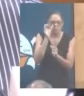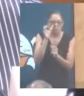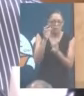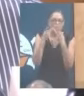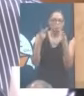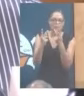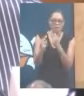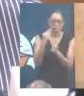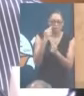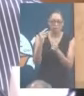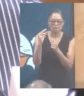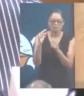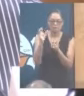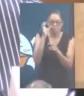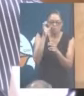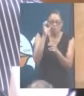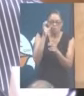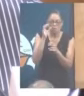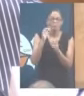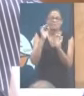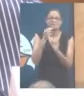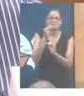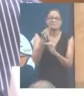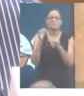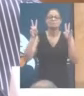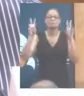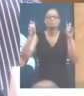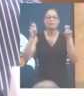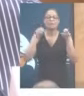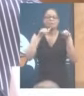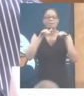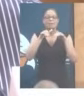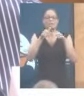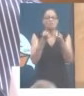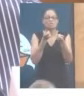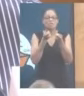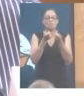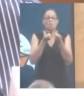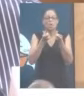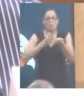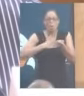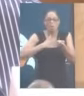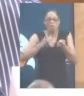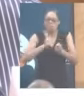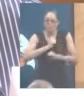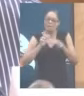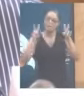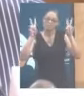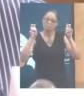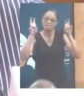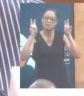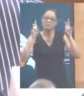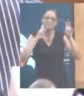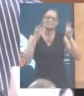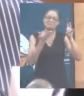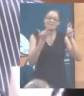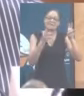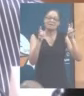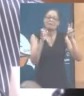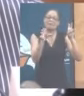que les mots « mode de gestion par la terreur », je l'ai mis entre guillemets, c'est-à-dire que c'est une